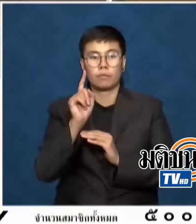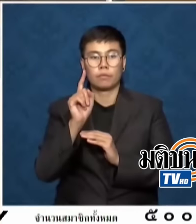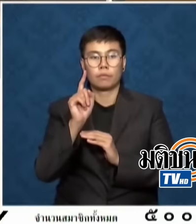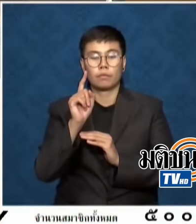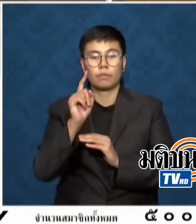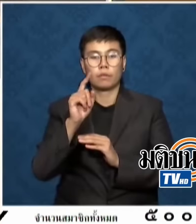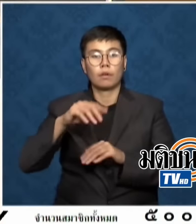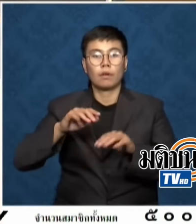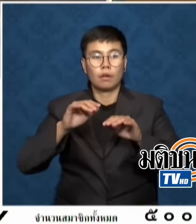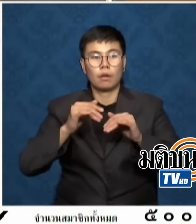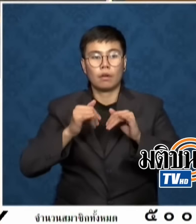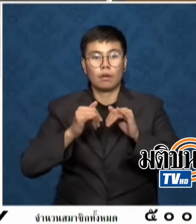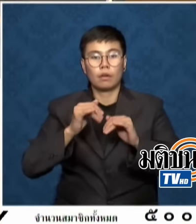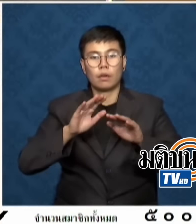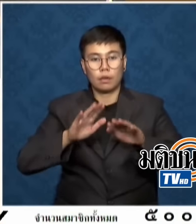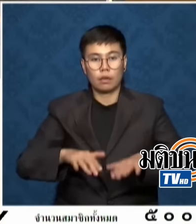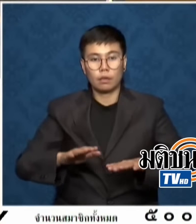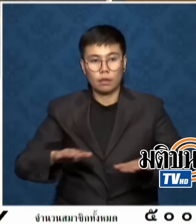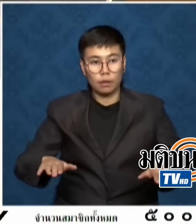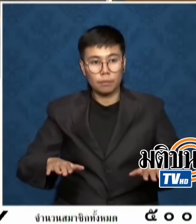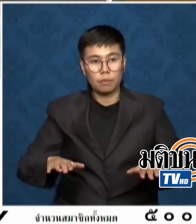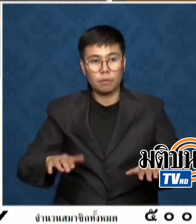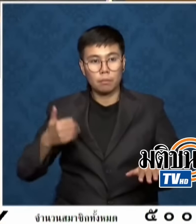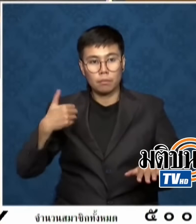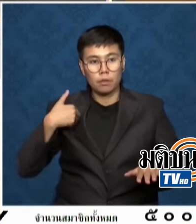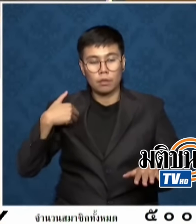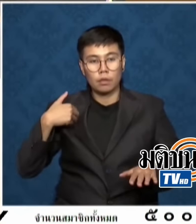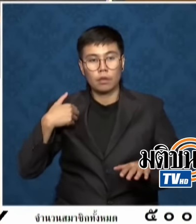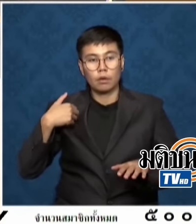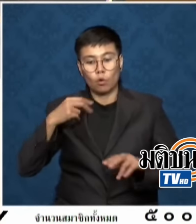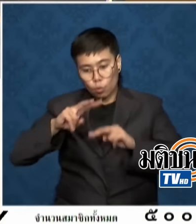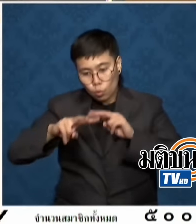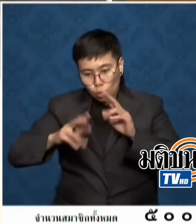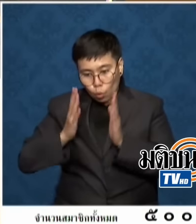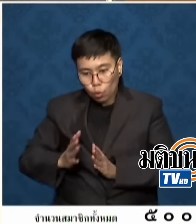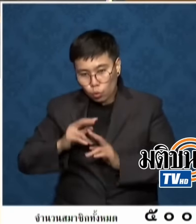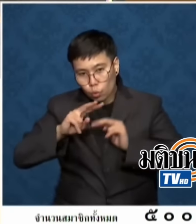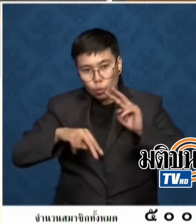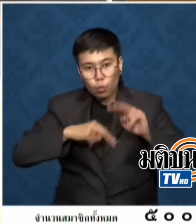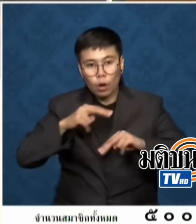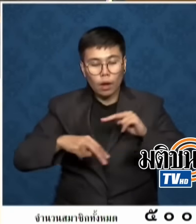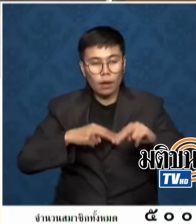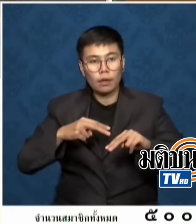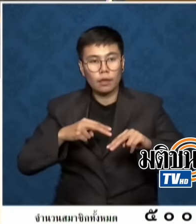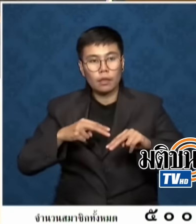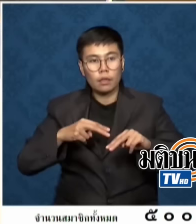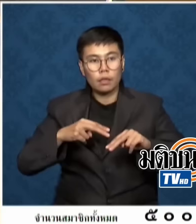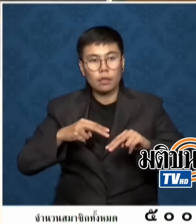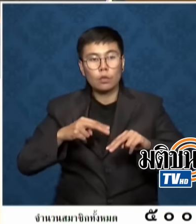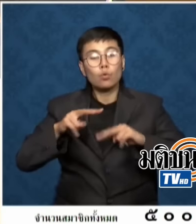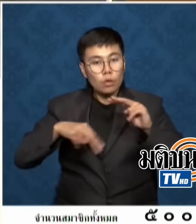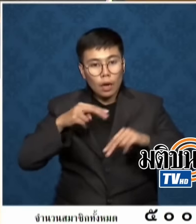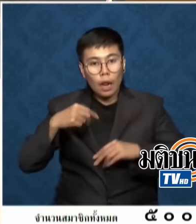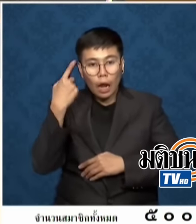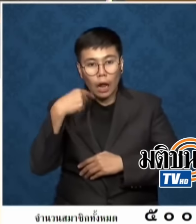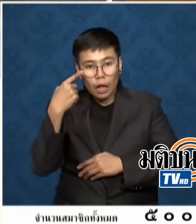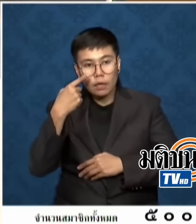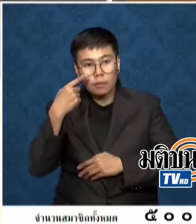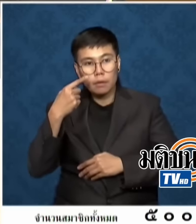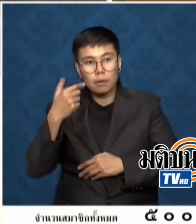รณีที่ผู้เยาว์เนี่ยนะคะจะต้องมีผู้ปกครองก ก็แล้วผู้ปกครองนั้นเนี่ยเคยเป็นคน